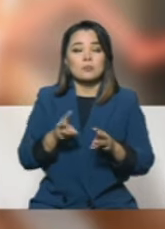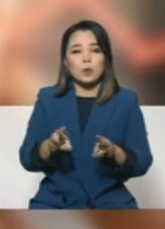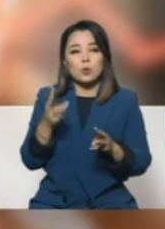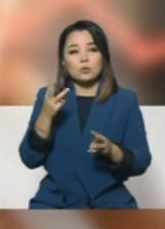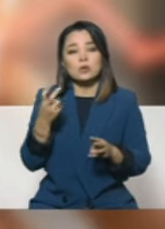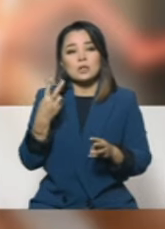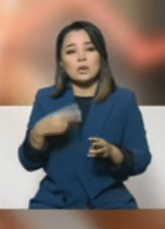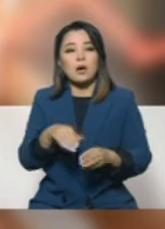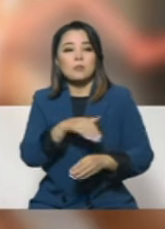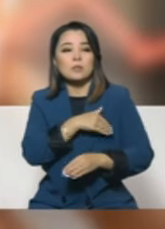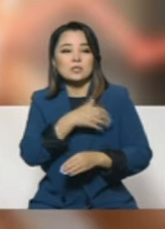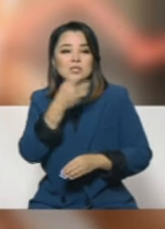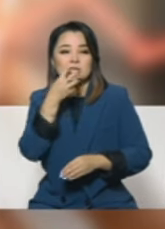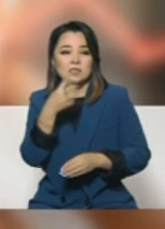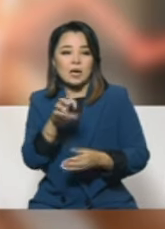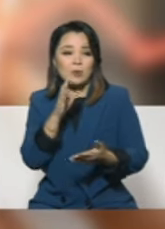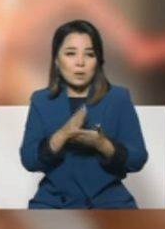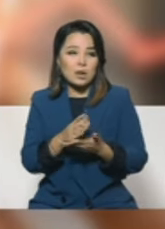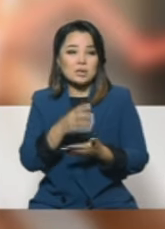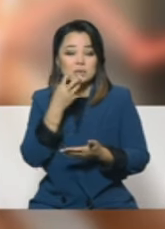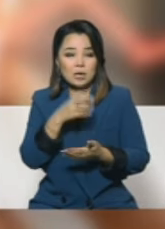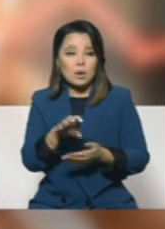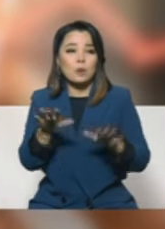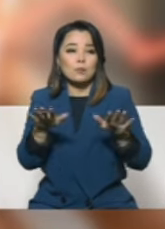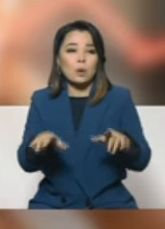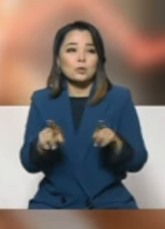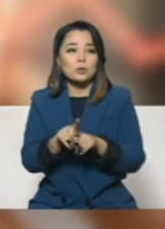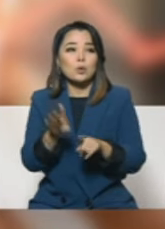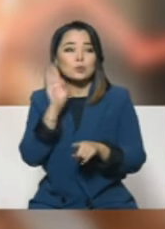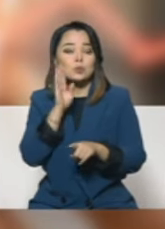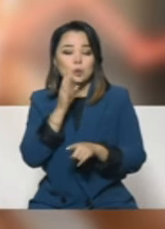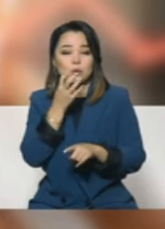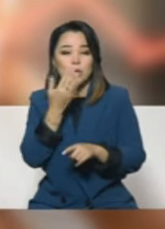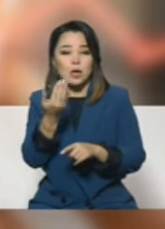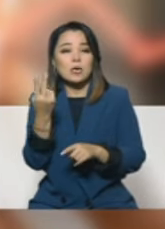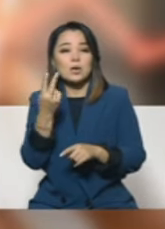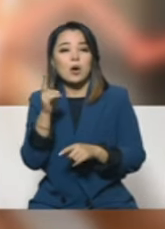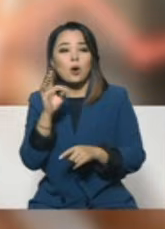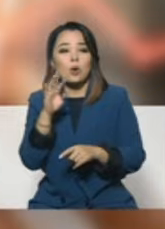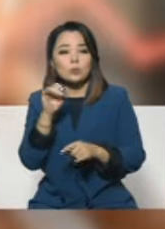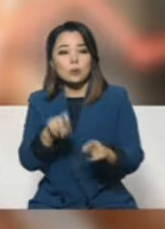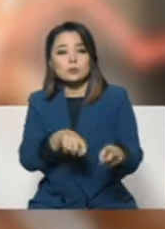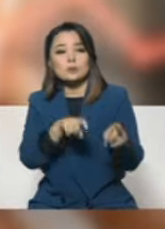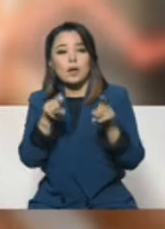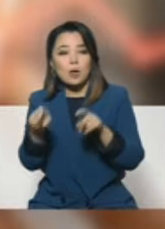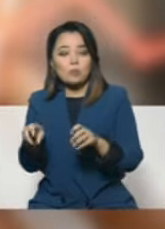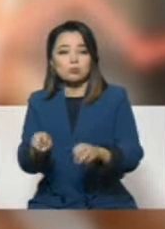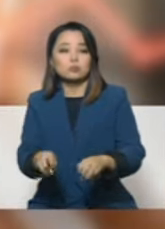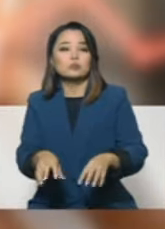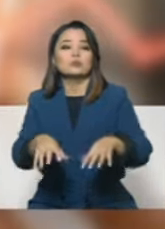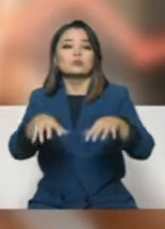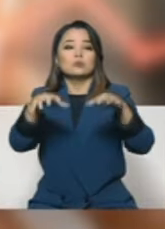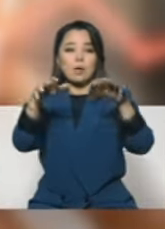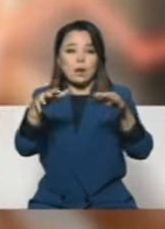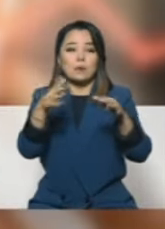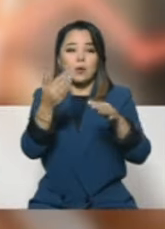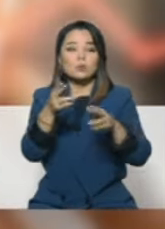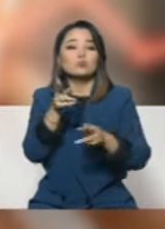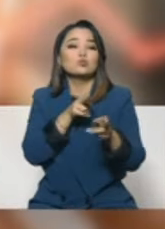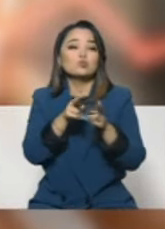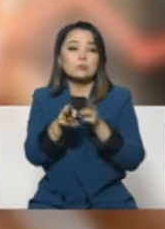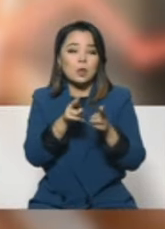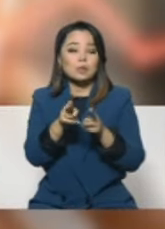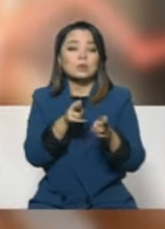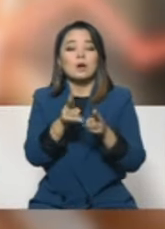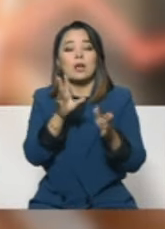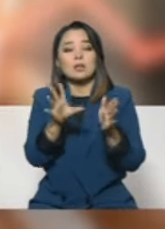320 градусқа дейін ысиды. Қатты қызған контурдағы судың жылуы екінші контурдағы суға әсер етіп, бу пайда болады. Бу турбиналарды